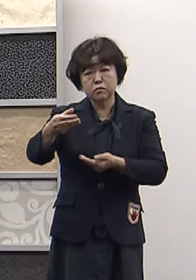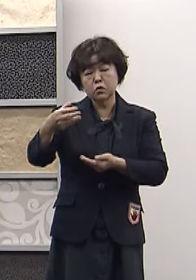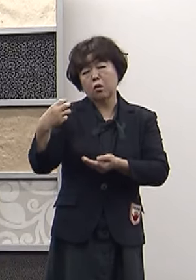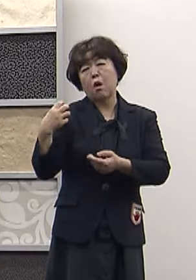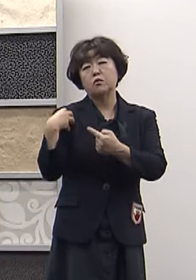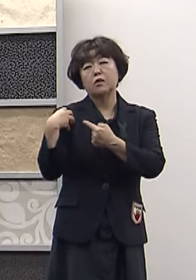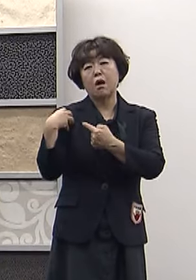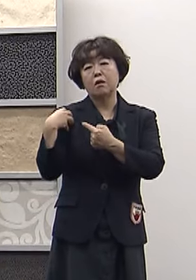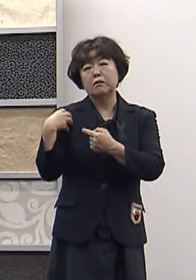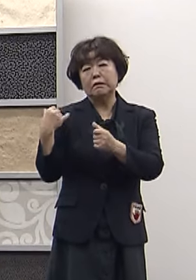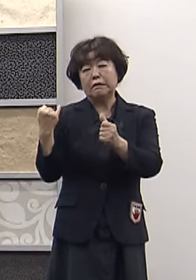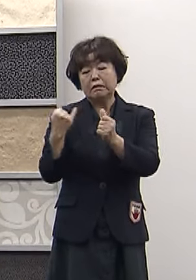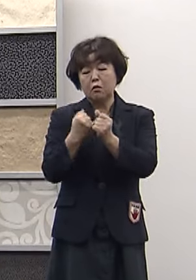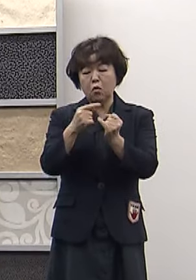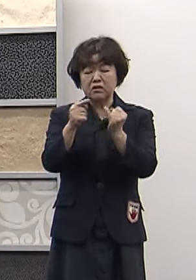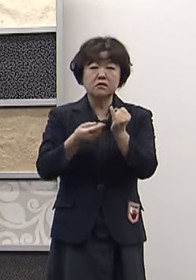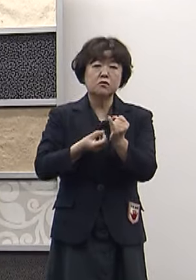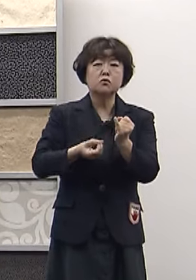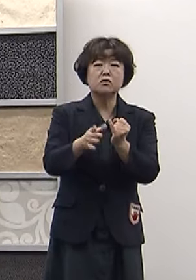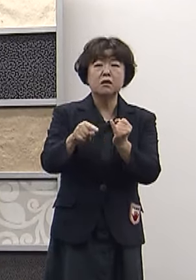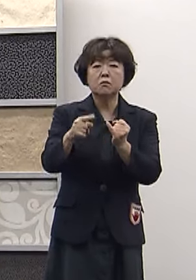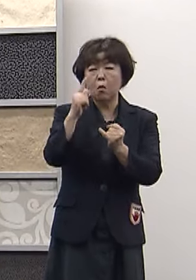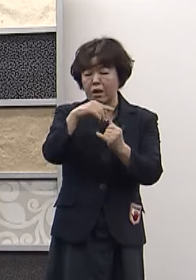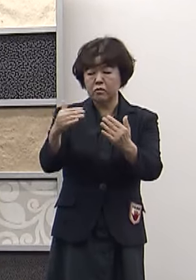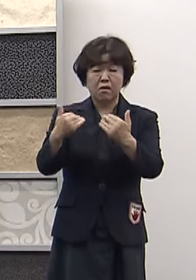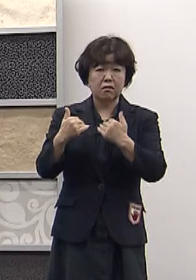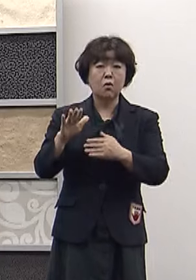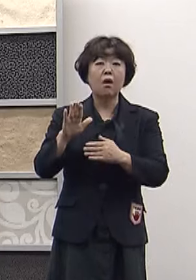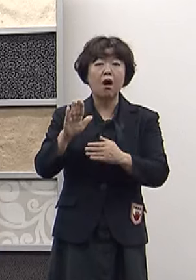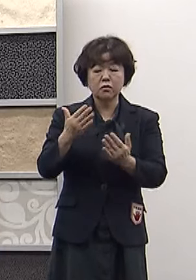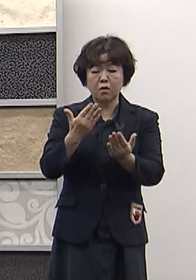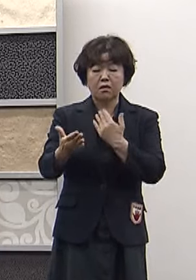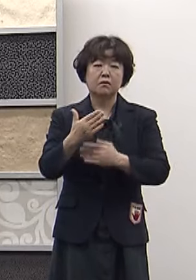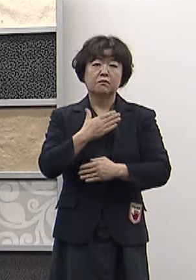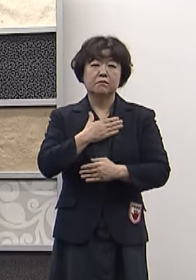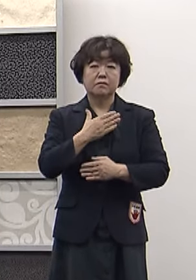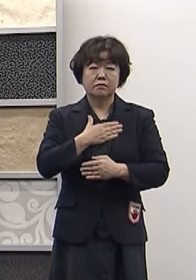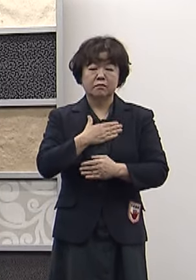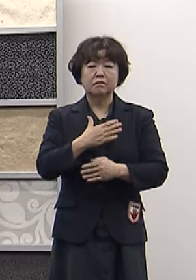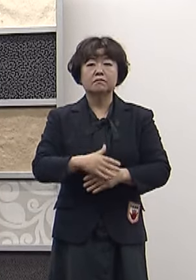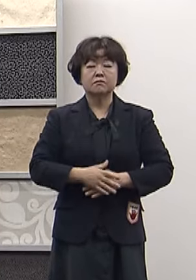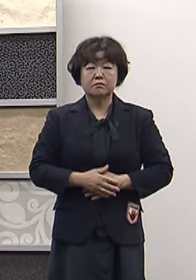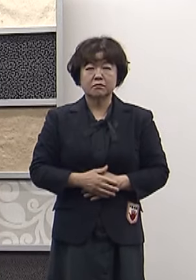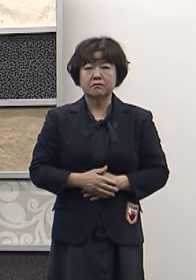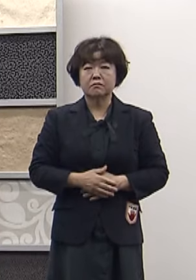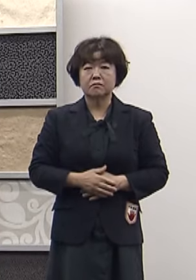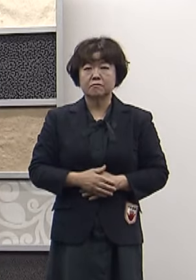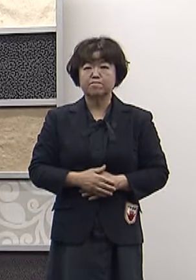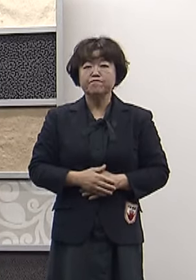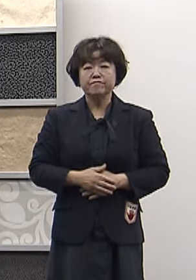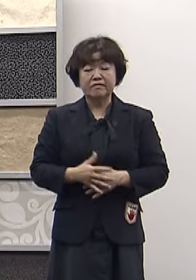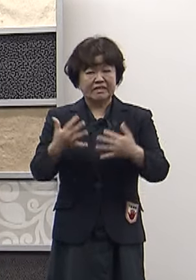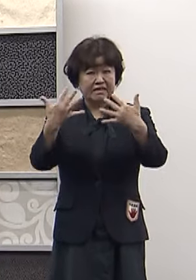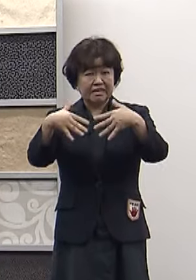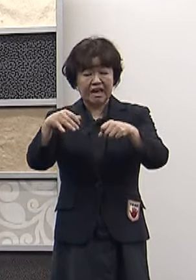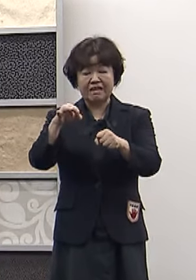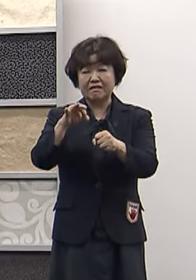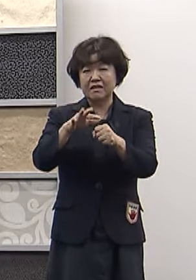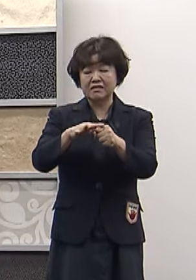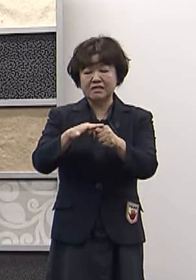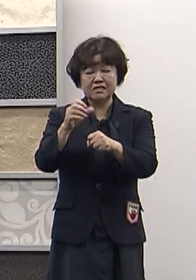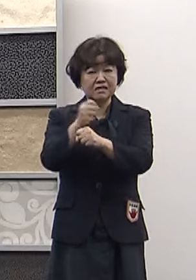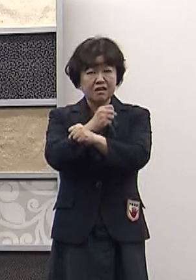当程度影響を与えていると、このことが判明しております。これまで機械電子産業への就職者を